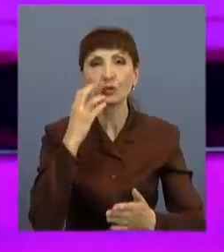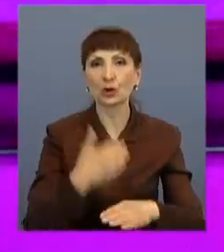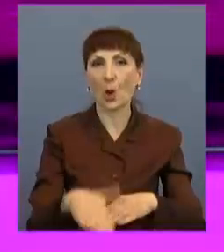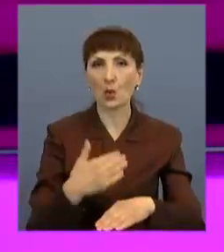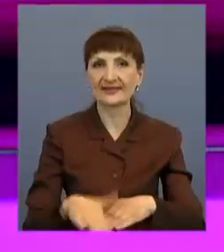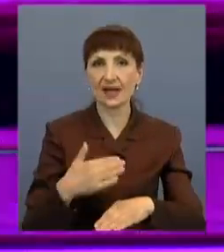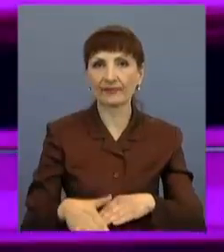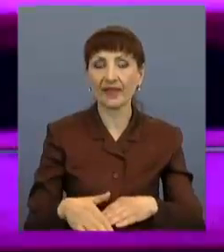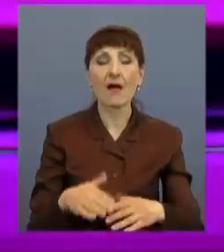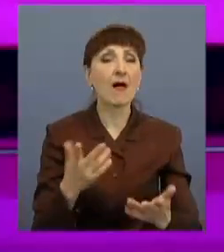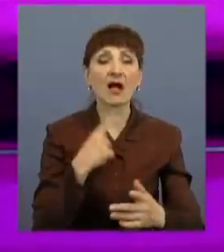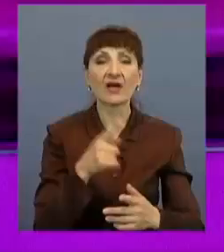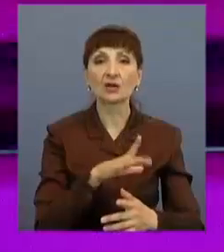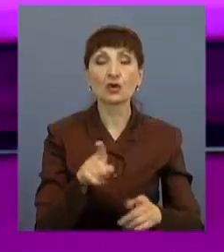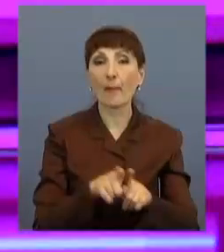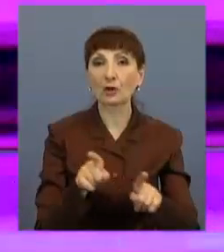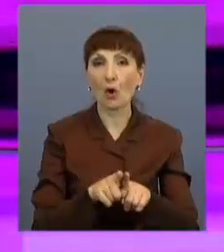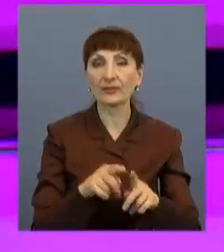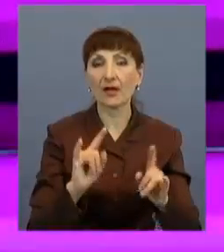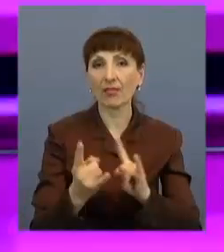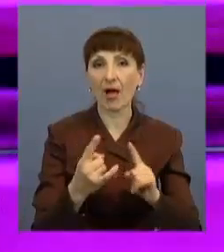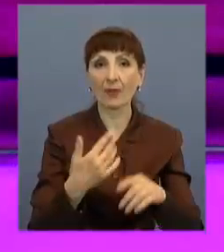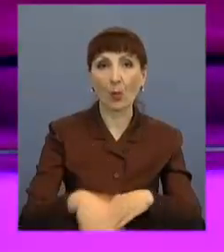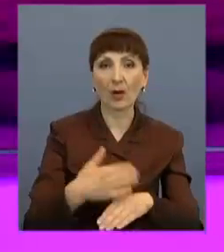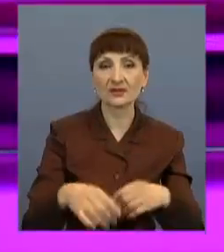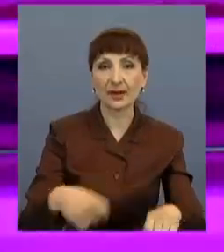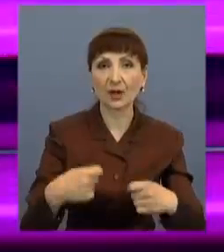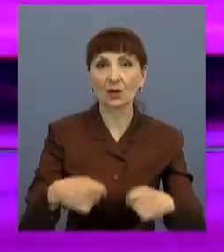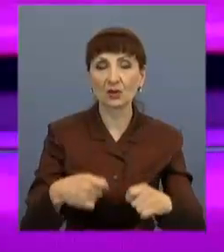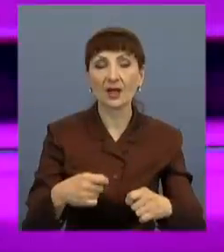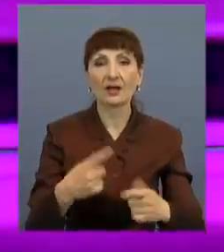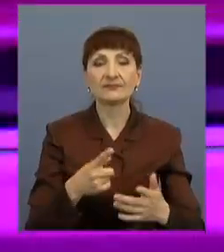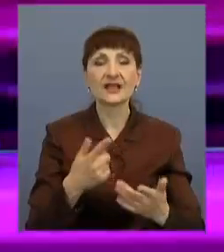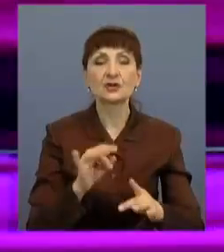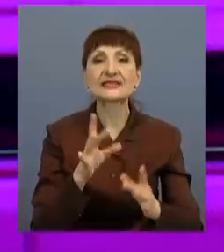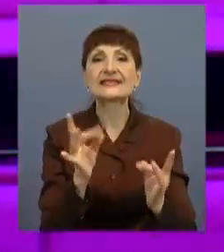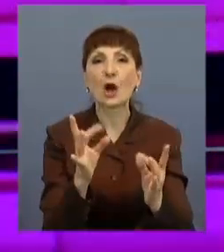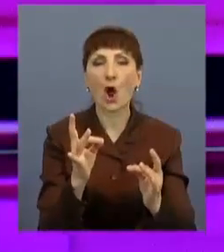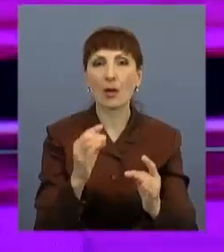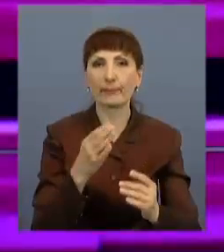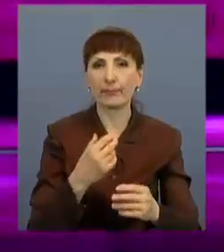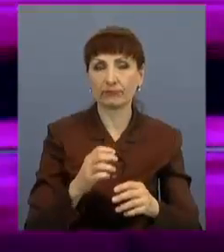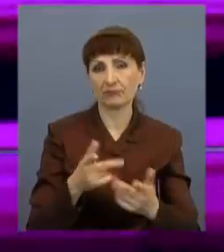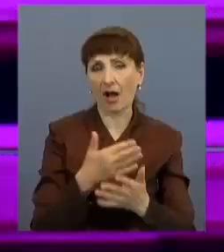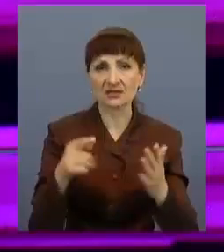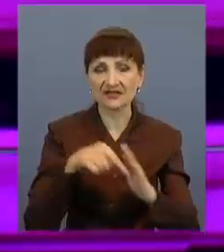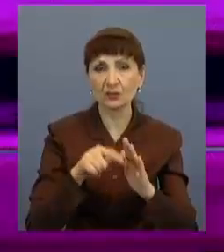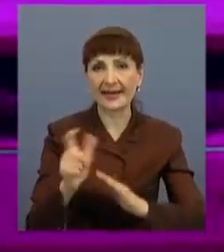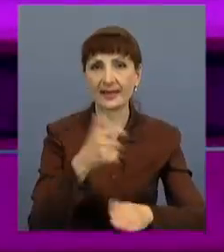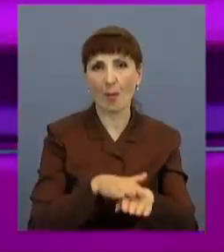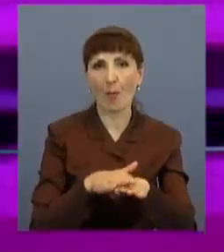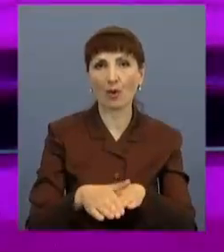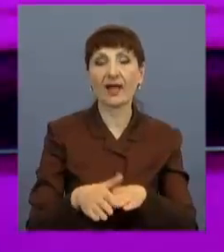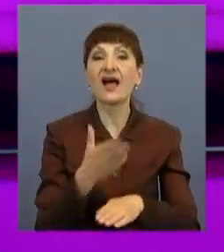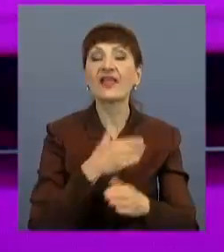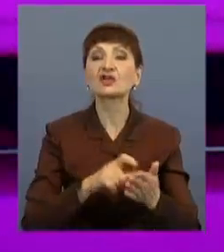улице. Зачастую, говорят, в подобных лавках под открытым небом торгуют недозревшей продукцией. К тому же с нитратами. Рашид